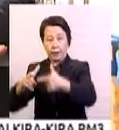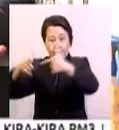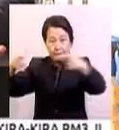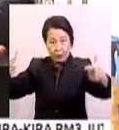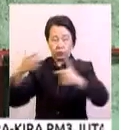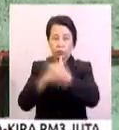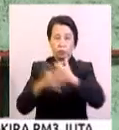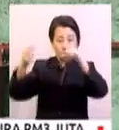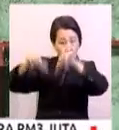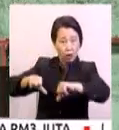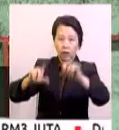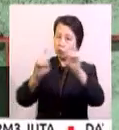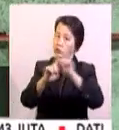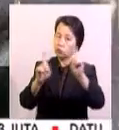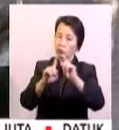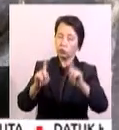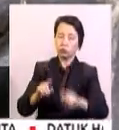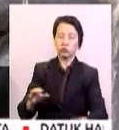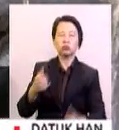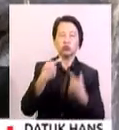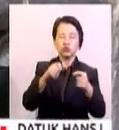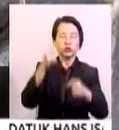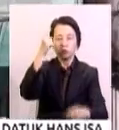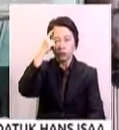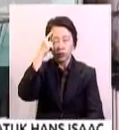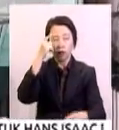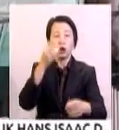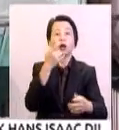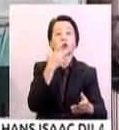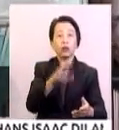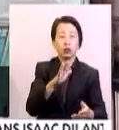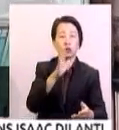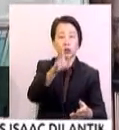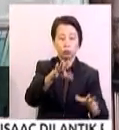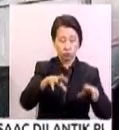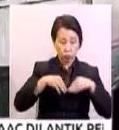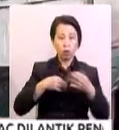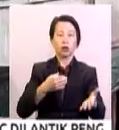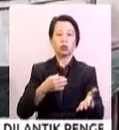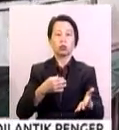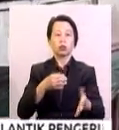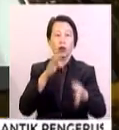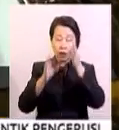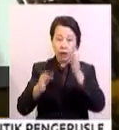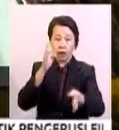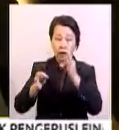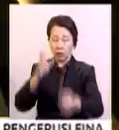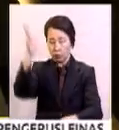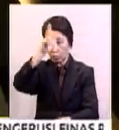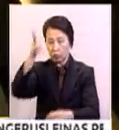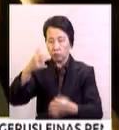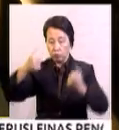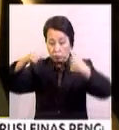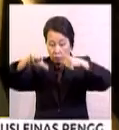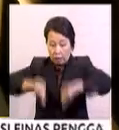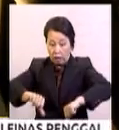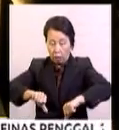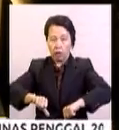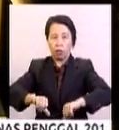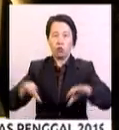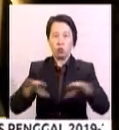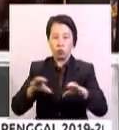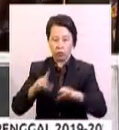negara itu gagal. Bayangkan, apakah nasib yang akan diterima peneroka jika kerajaan gagal membuat